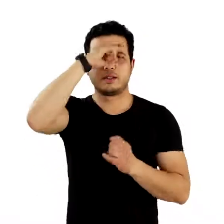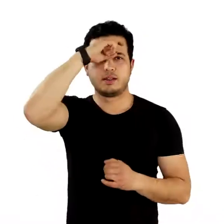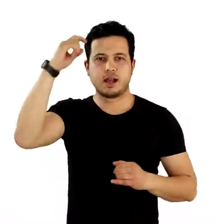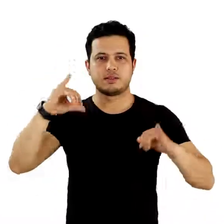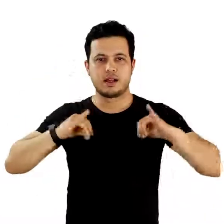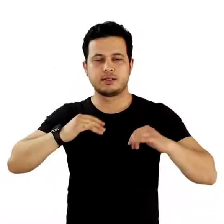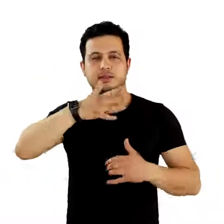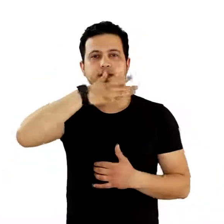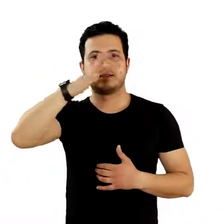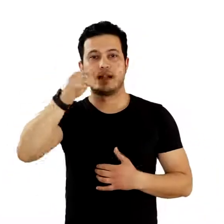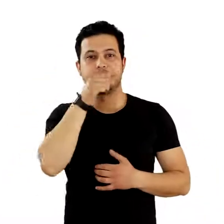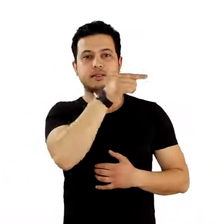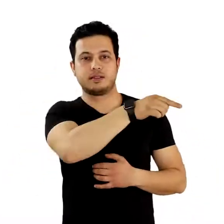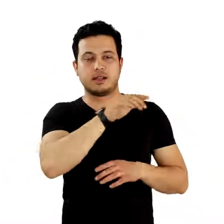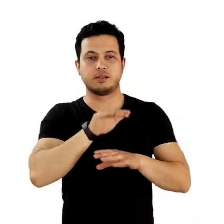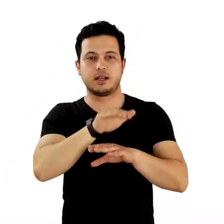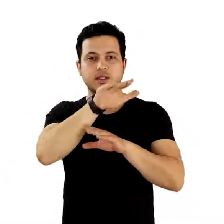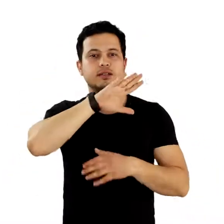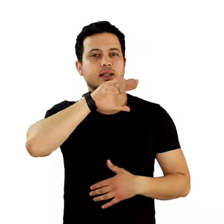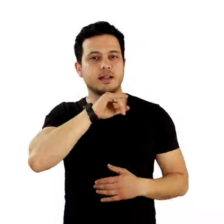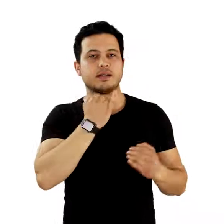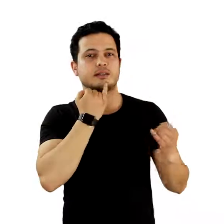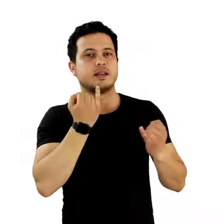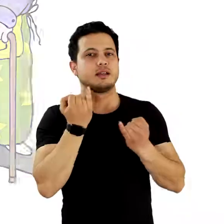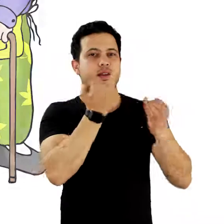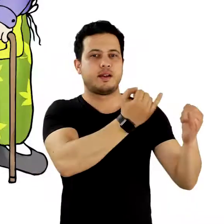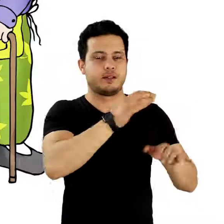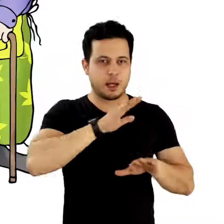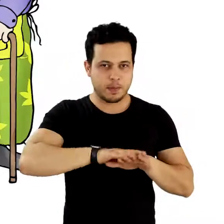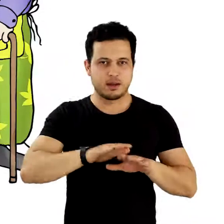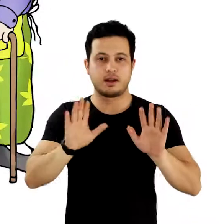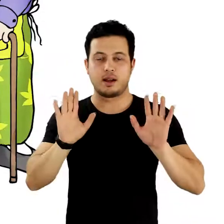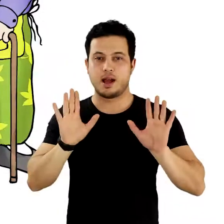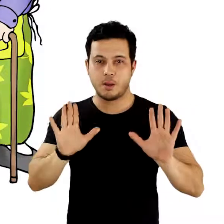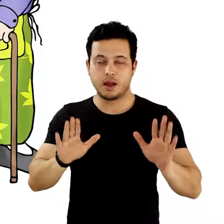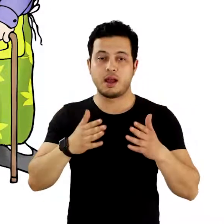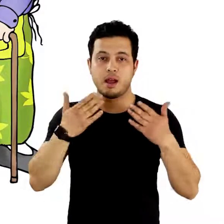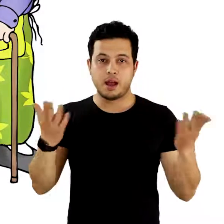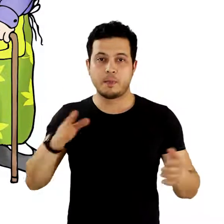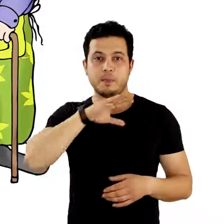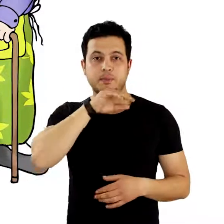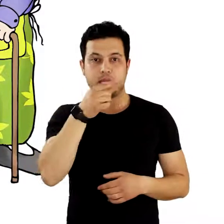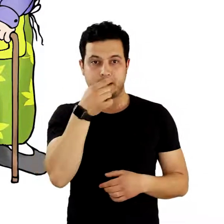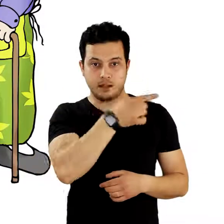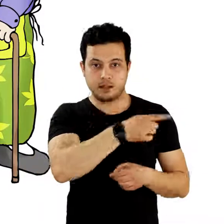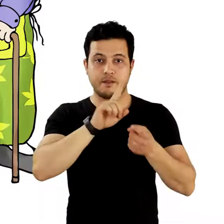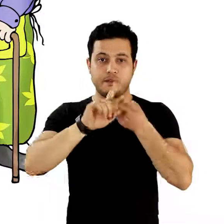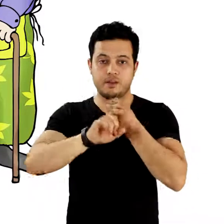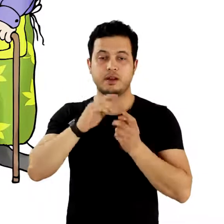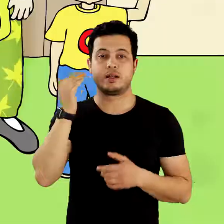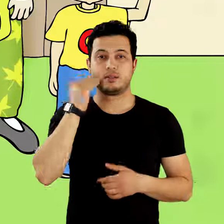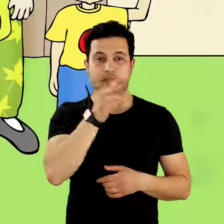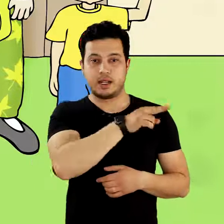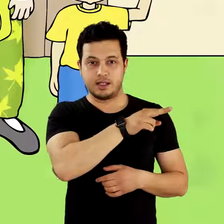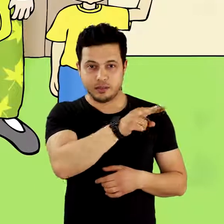tatilinde Denizli'de yaşayan dedelerinin yanına gelirler. Ancak hem dedeleri hem de nineleri